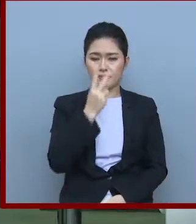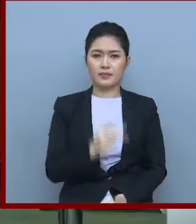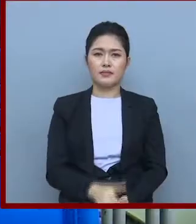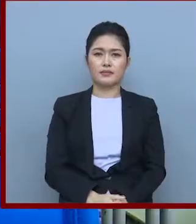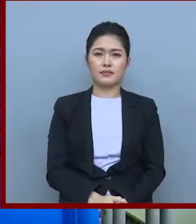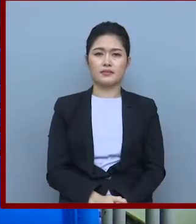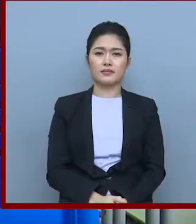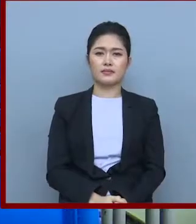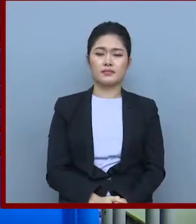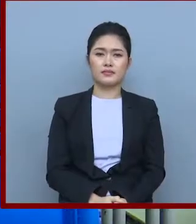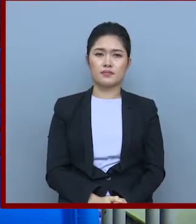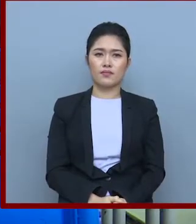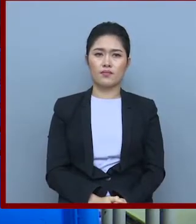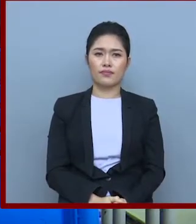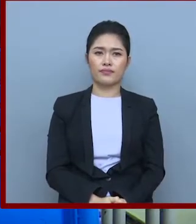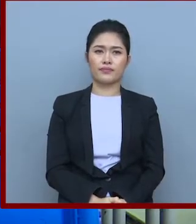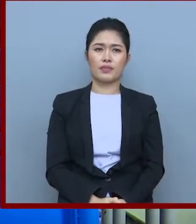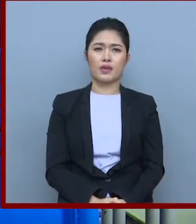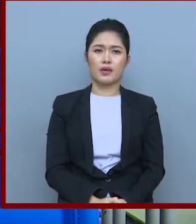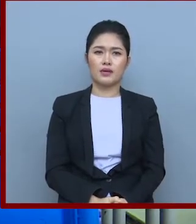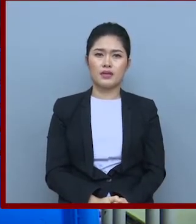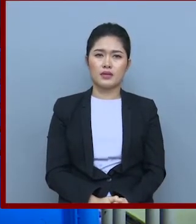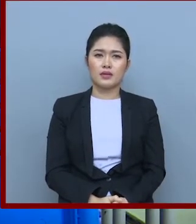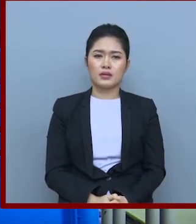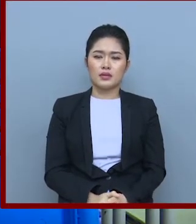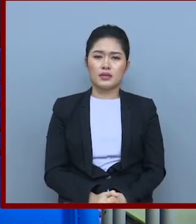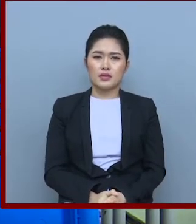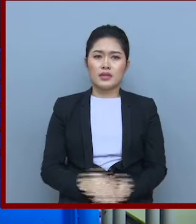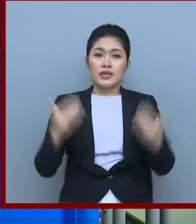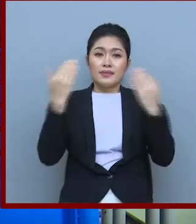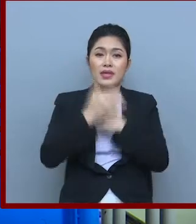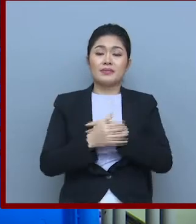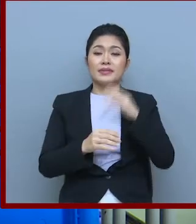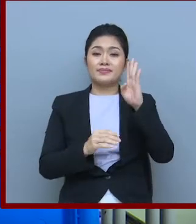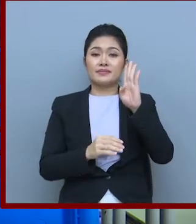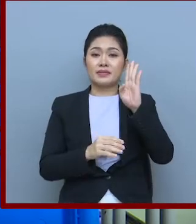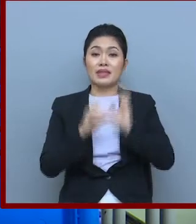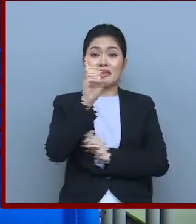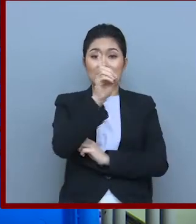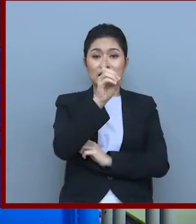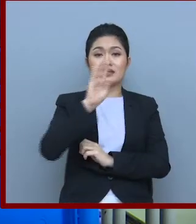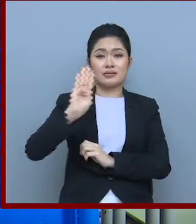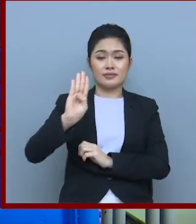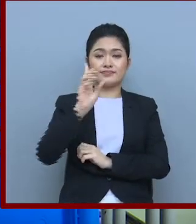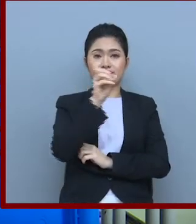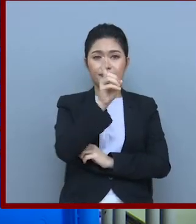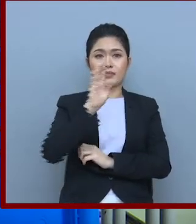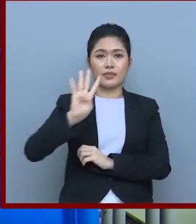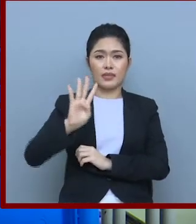เลยนะครับเดี๋ยวให้ประกาศให้เป็นเอาเป็น D4 แล้วกันนะครับก็บอกเลยว่า